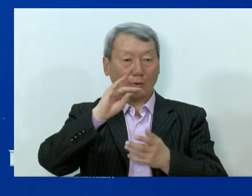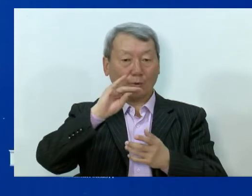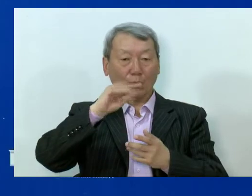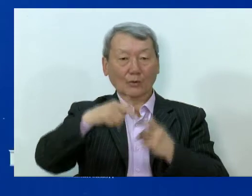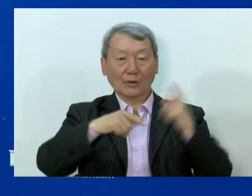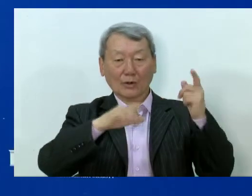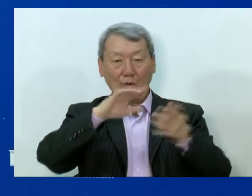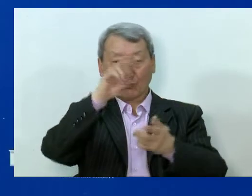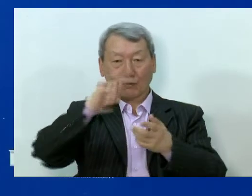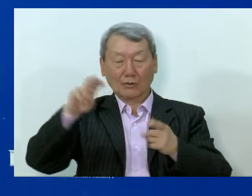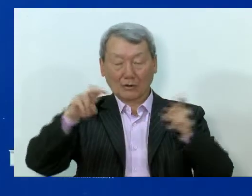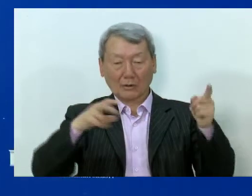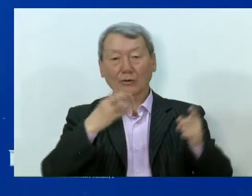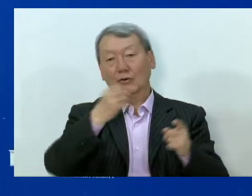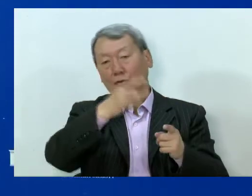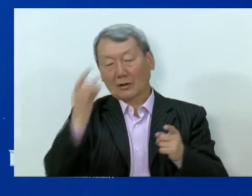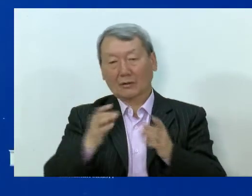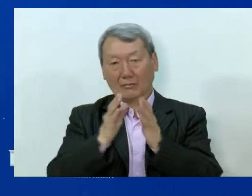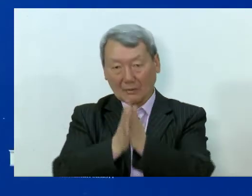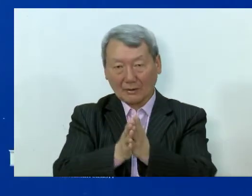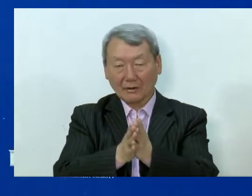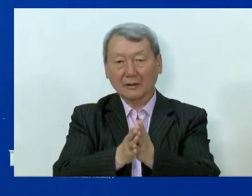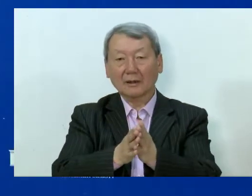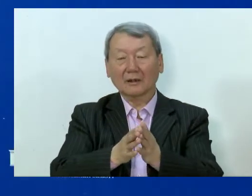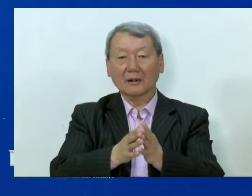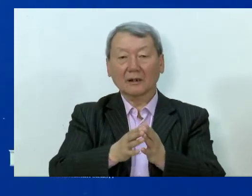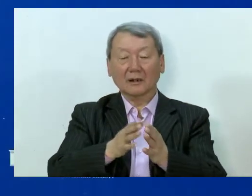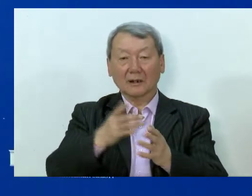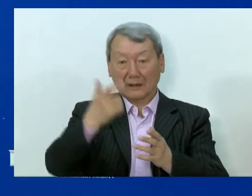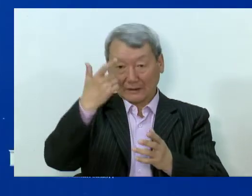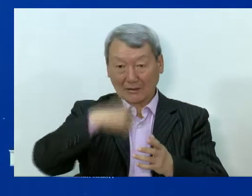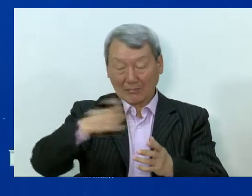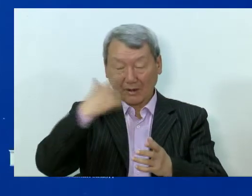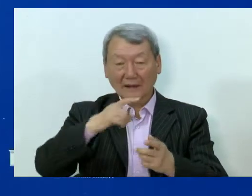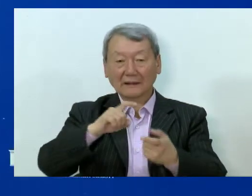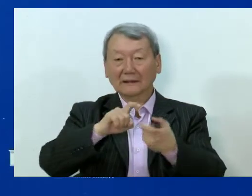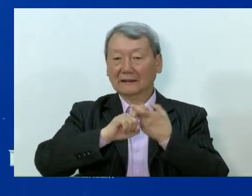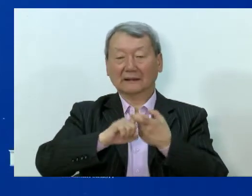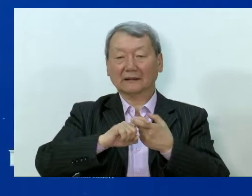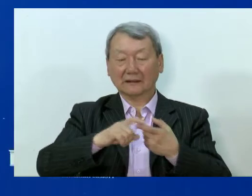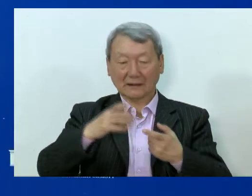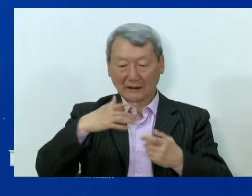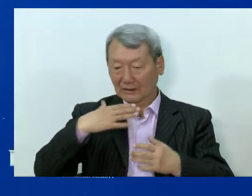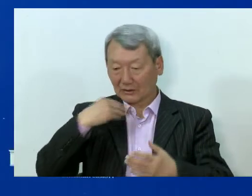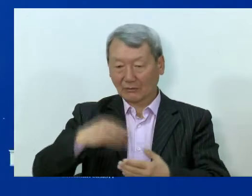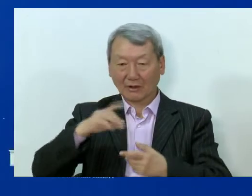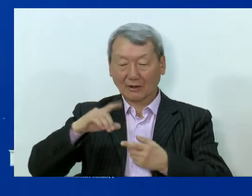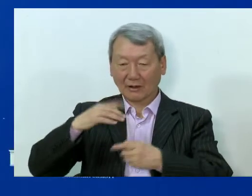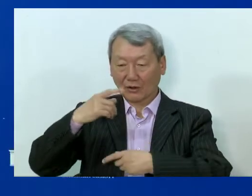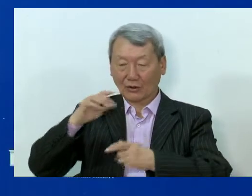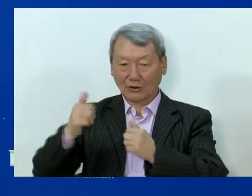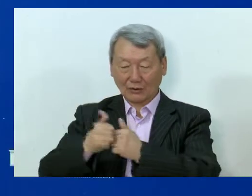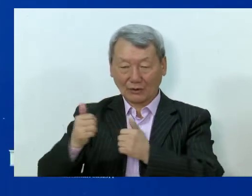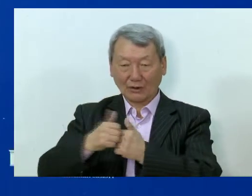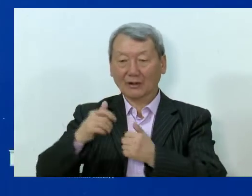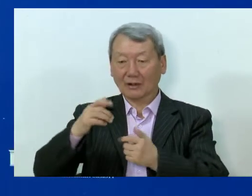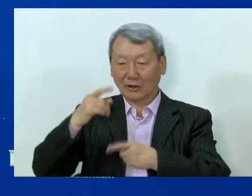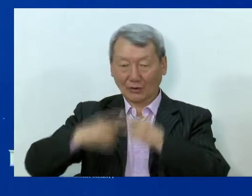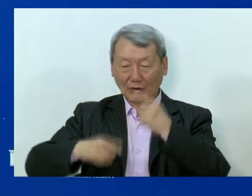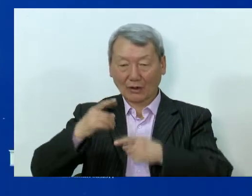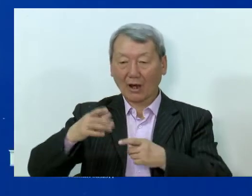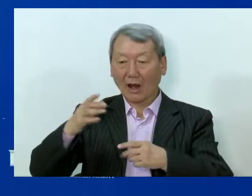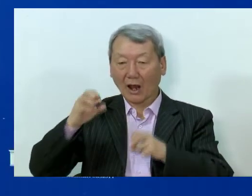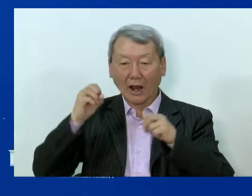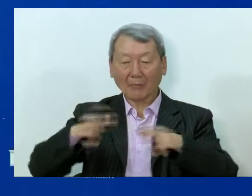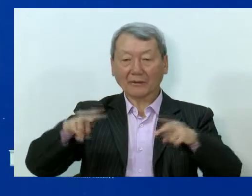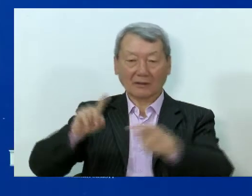еще раз вас призываю не подвергайте себя и своих близких а также окружающих об